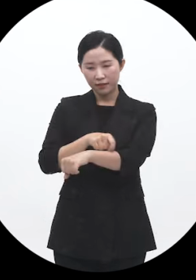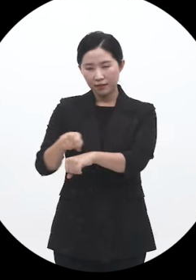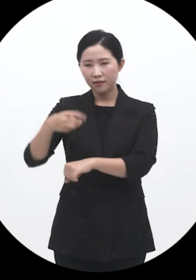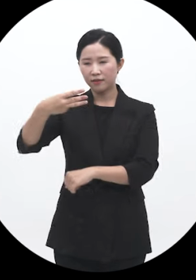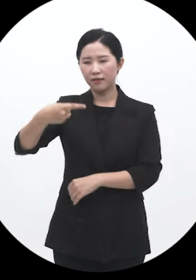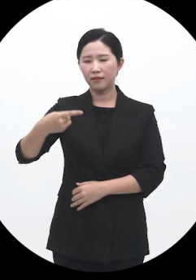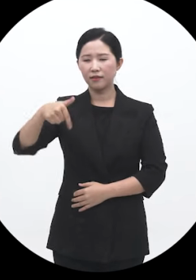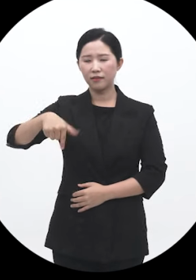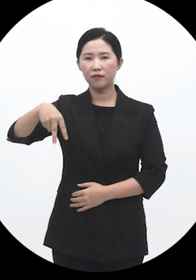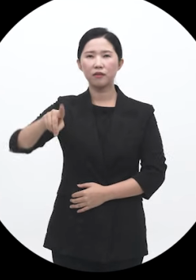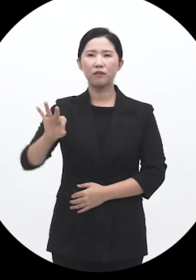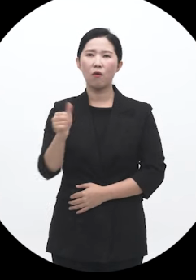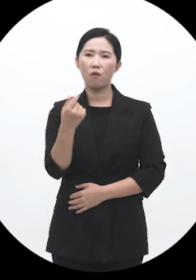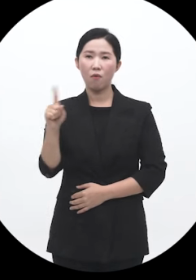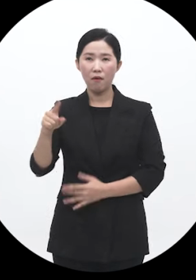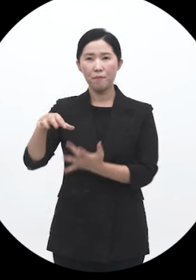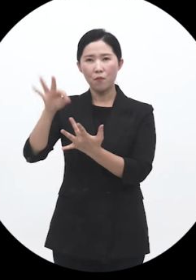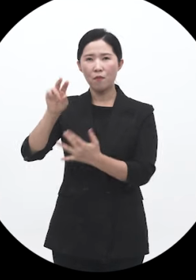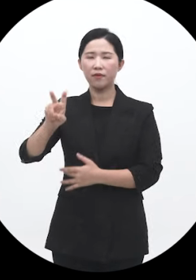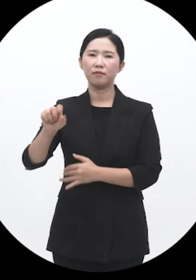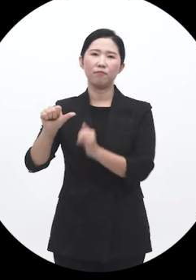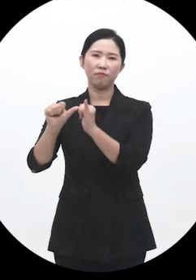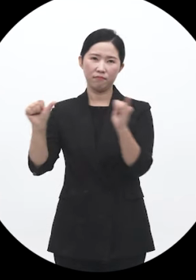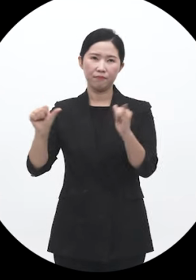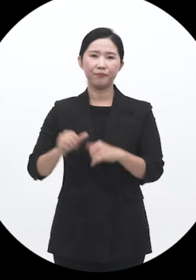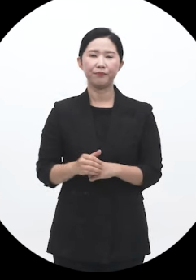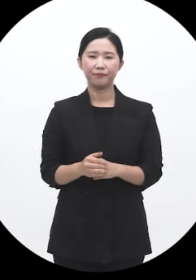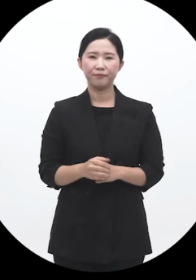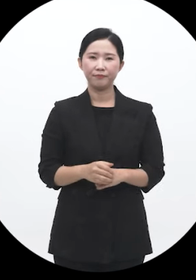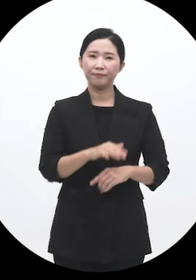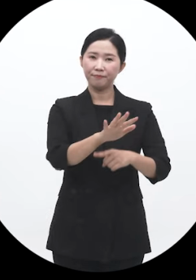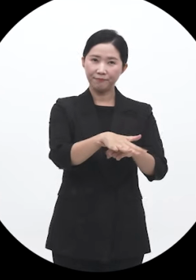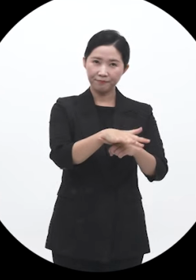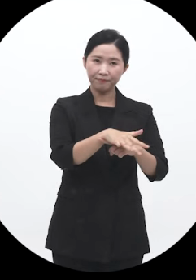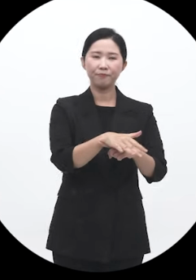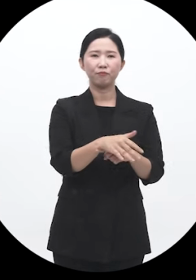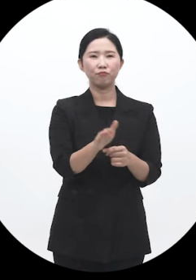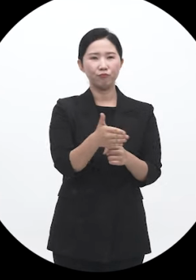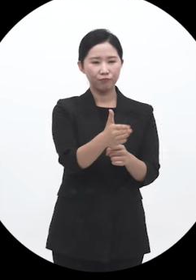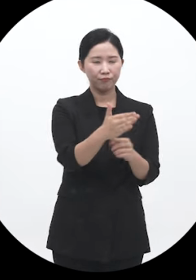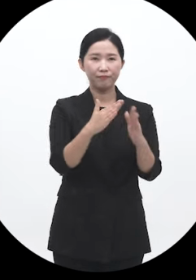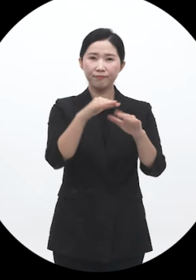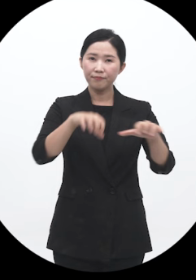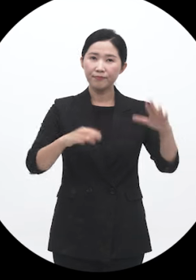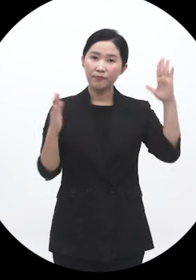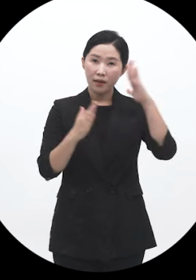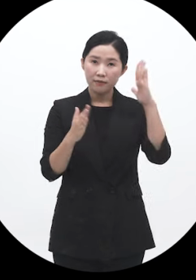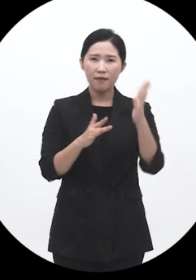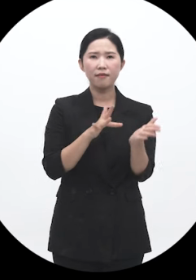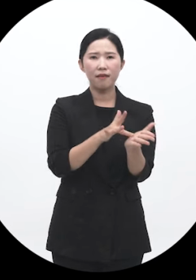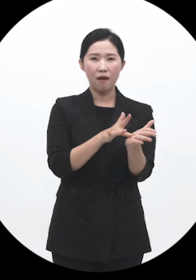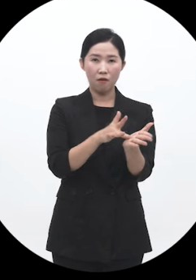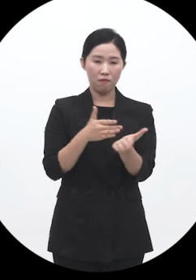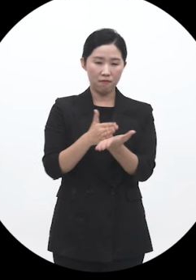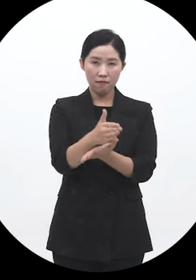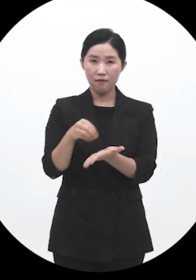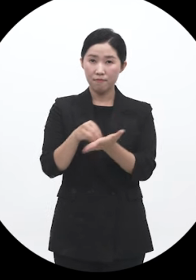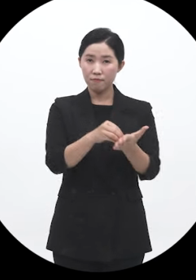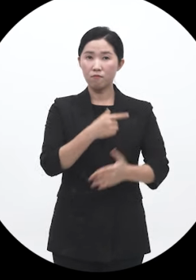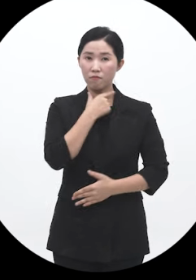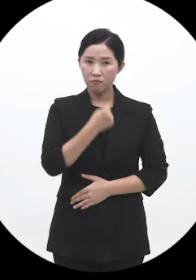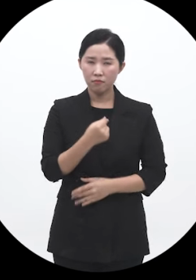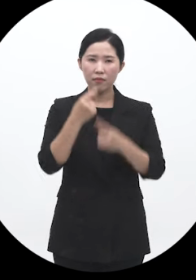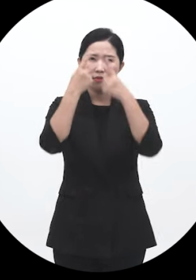최저학력 기준은 농어촌 학생 전형 약학과에만 설정되어 있습니다. 수능 응시 영역 중